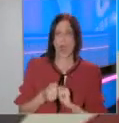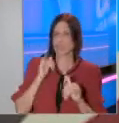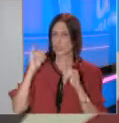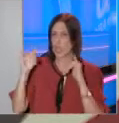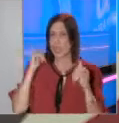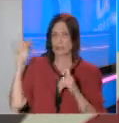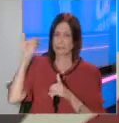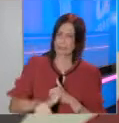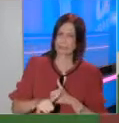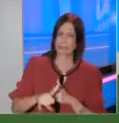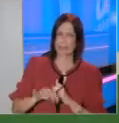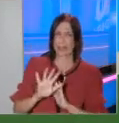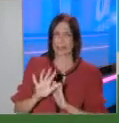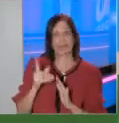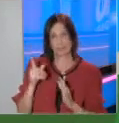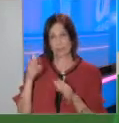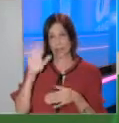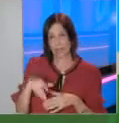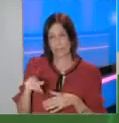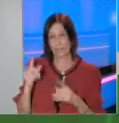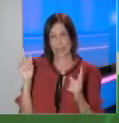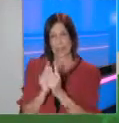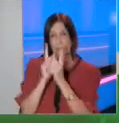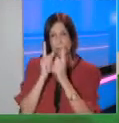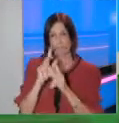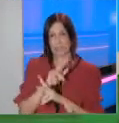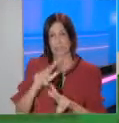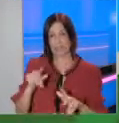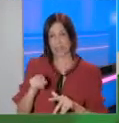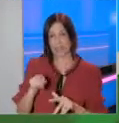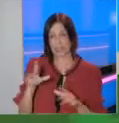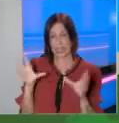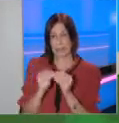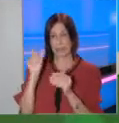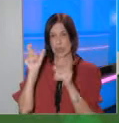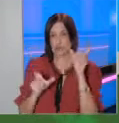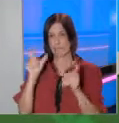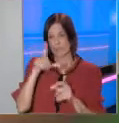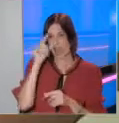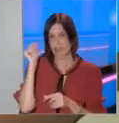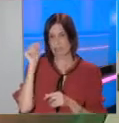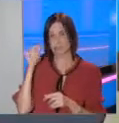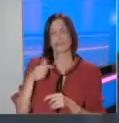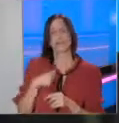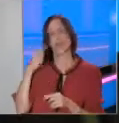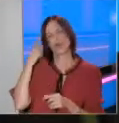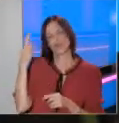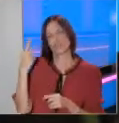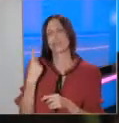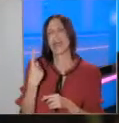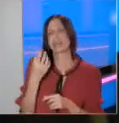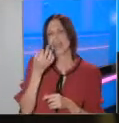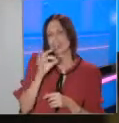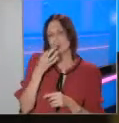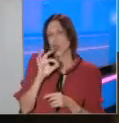צועקים ומנתקים את הטלפון. אתם גם נתקלים במצבים כאלה מול תושבי תל אביב? אני חושבת שאחד